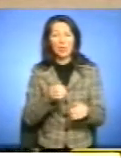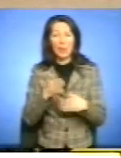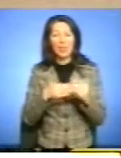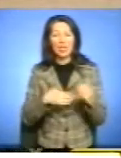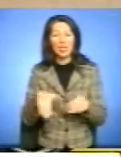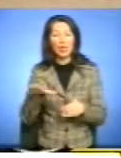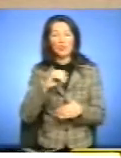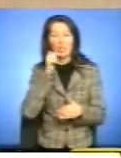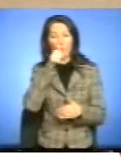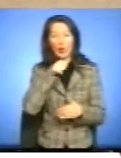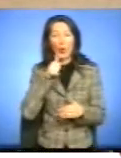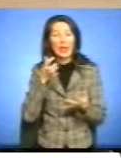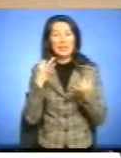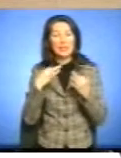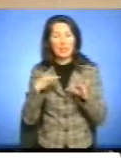незалежності